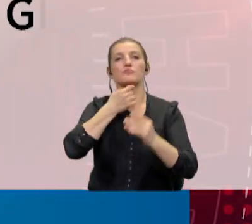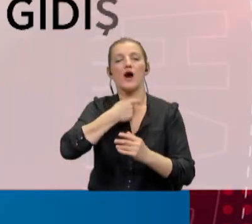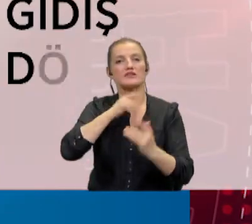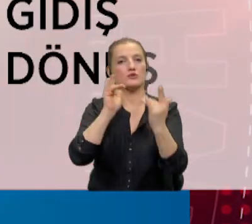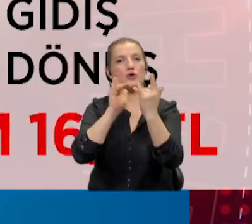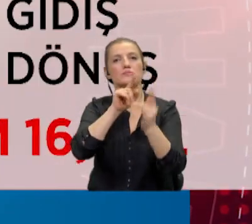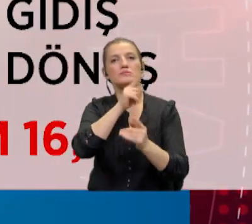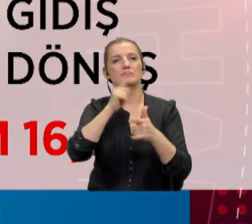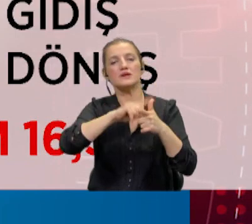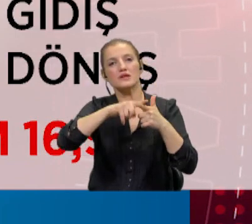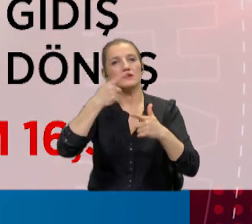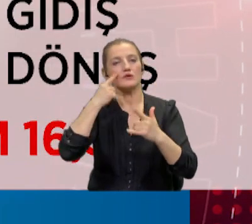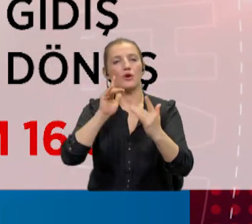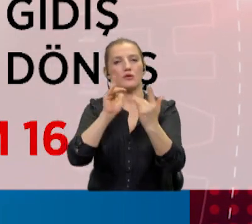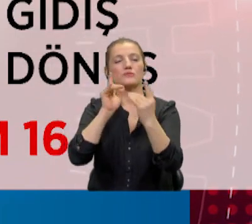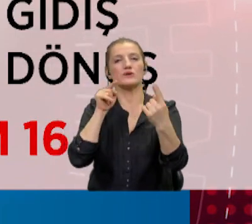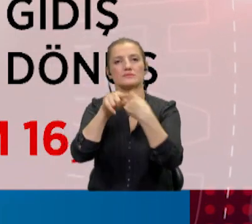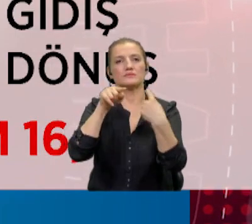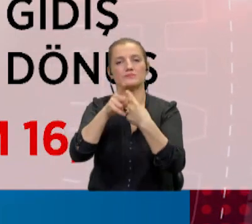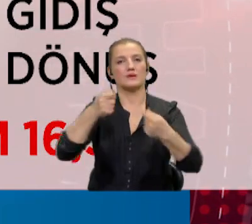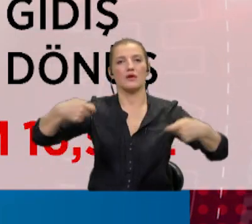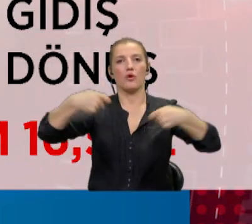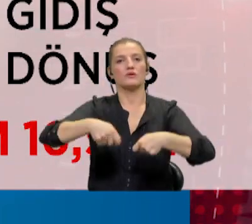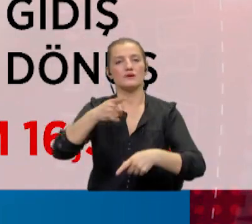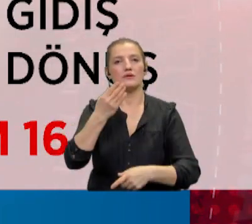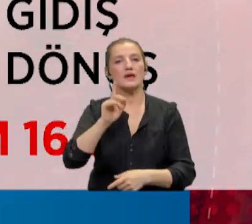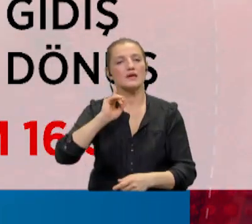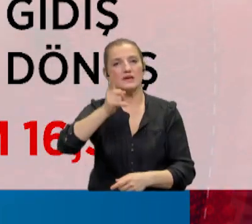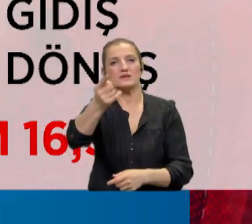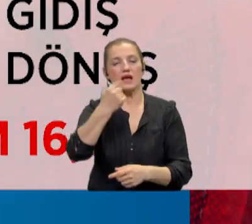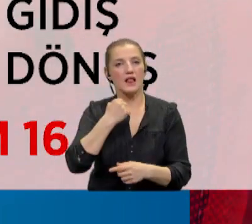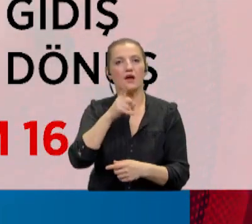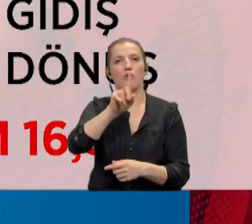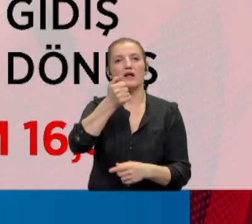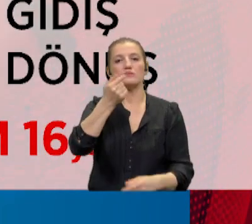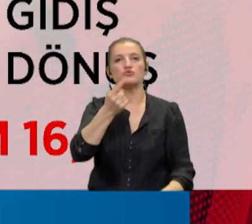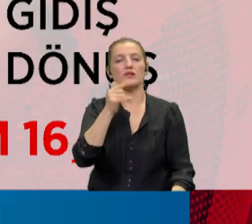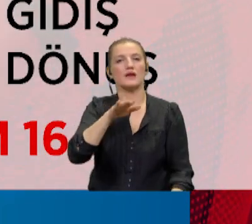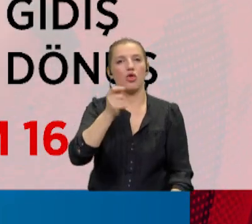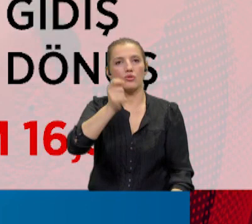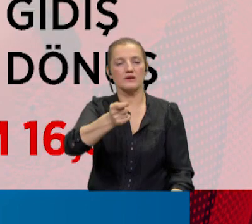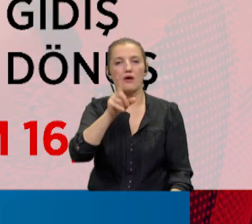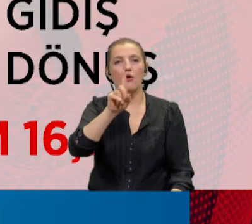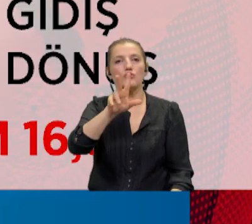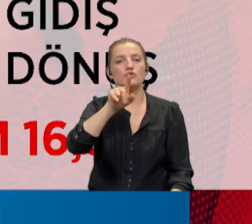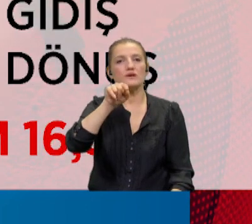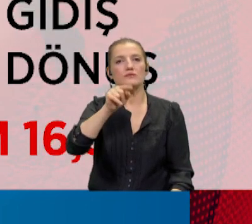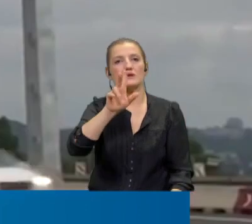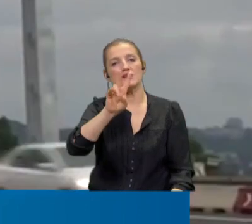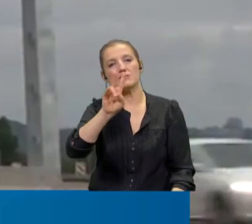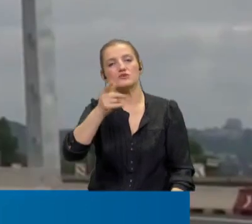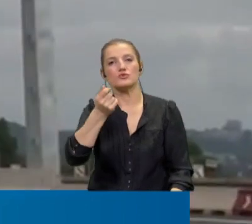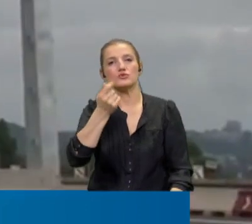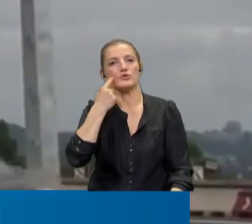örtülü zamla birlikte 8 25'lik geçiş ücreti ile git gel yapan bir araç 16 buçuk lira Ödemiş olacak 13 lira 25 kuruş